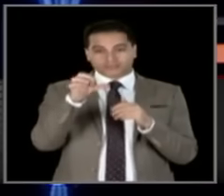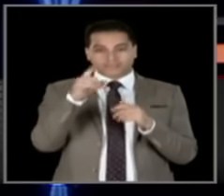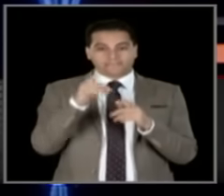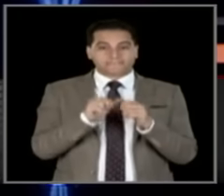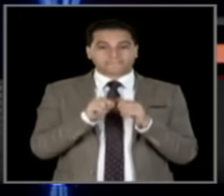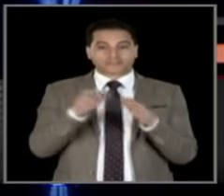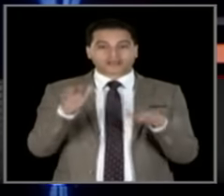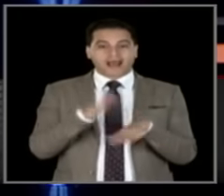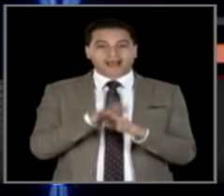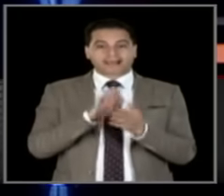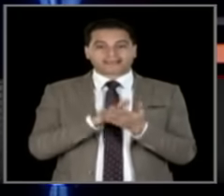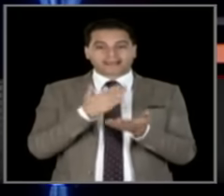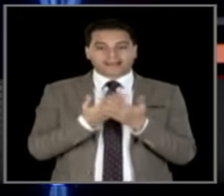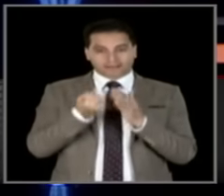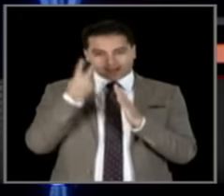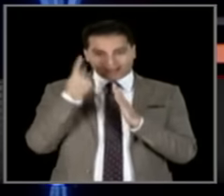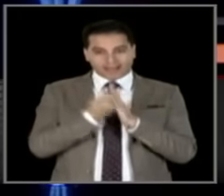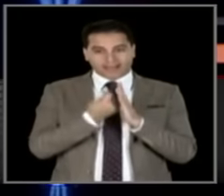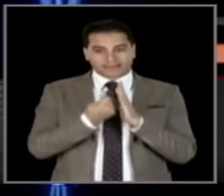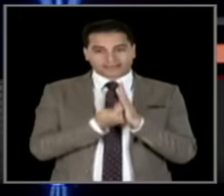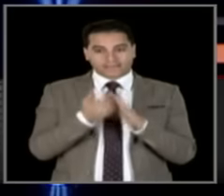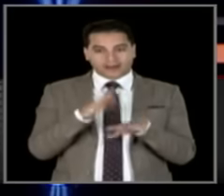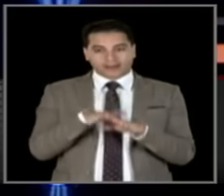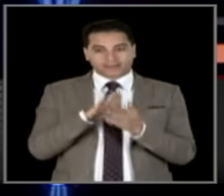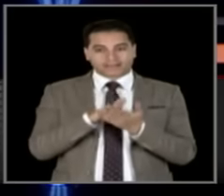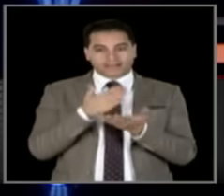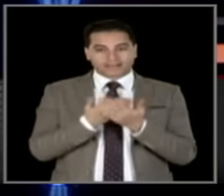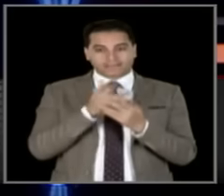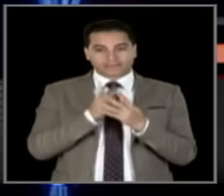بيشرح إزاي الترجمة الأدبية مختلفة عن أي ترجمة أخرى.